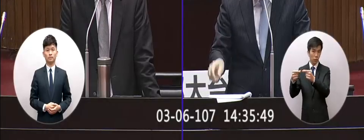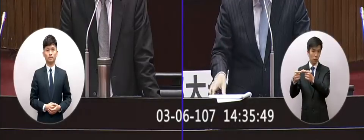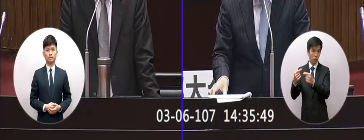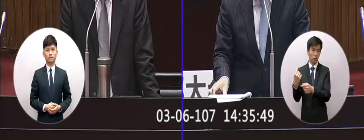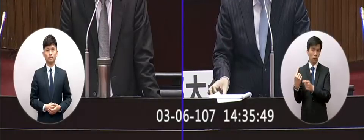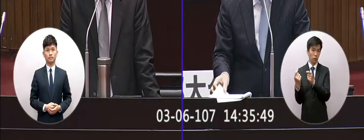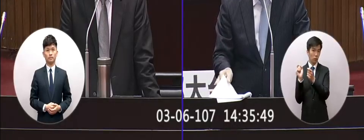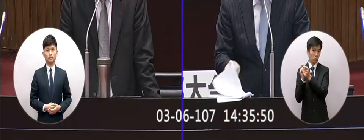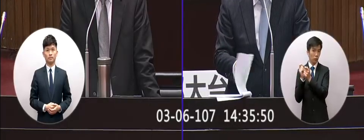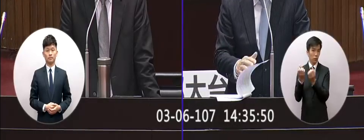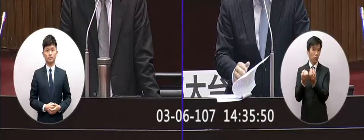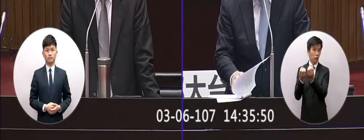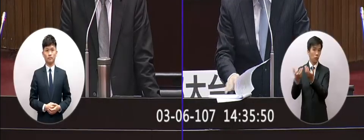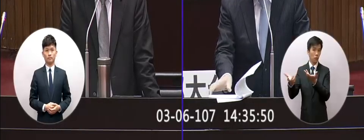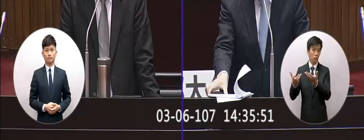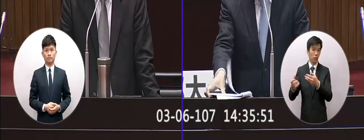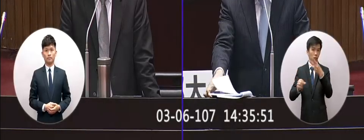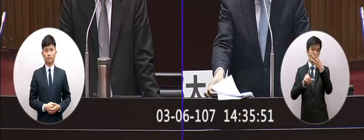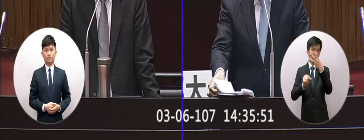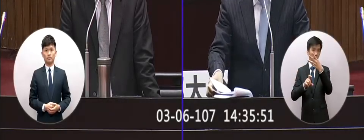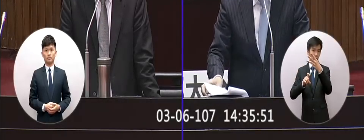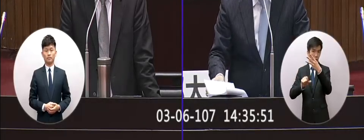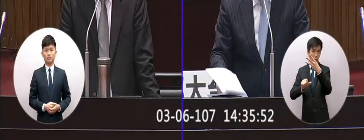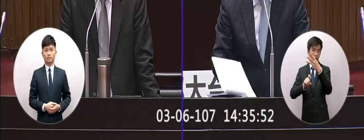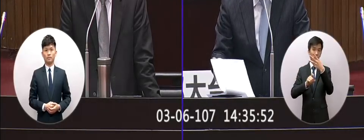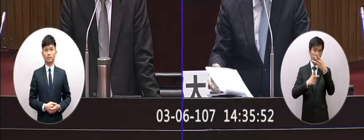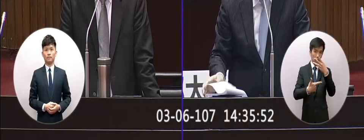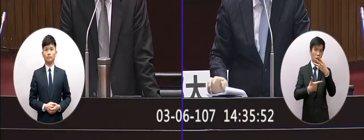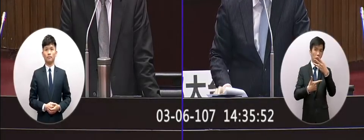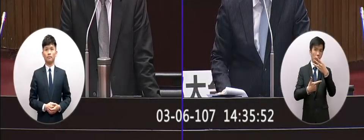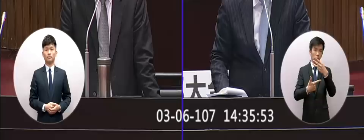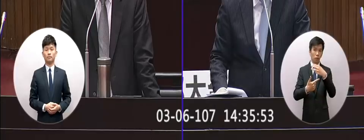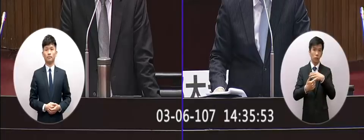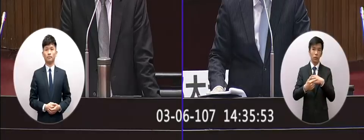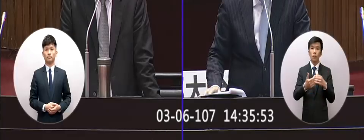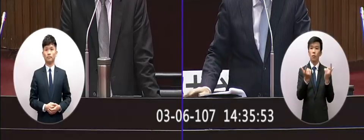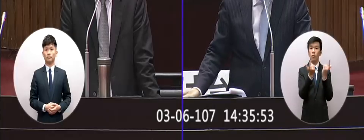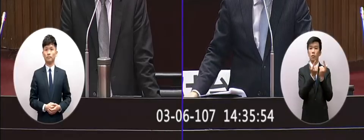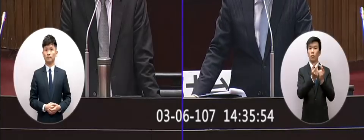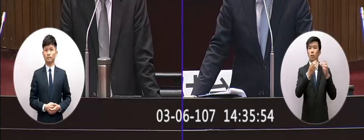们3月15、16号在台北又要召开什么？